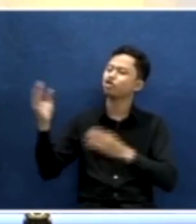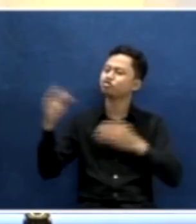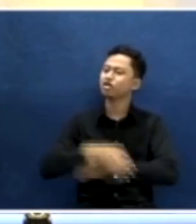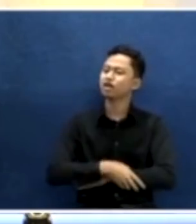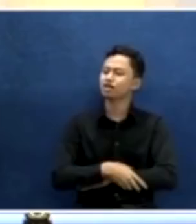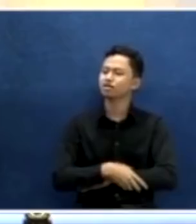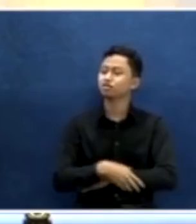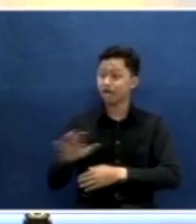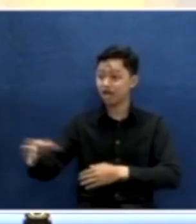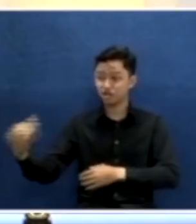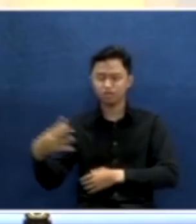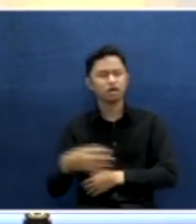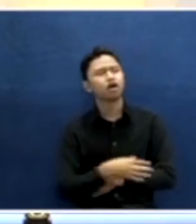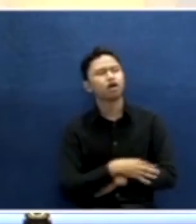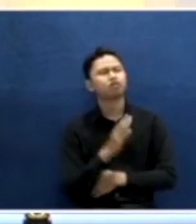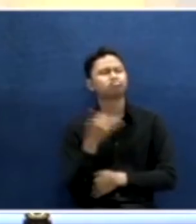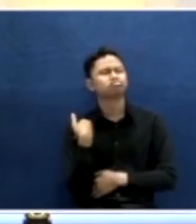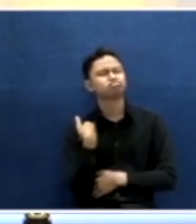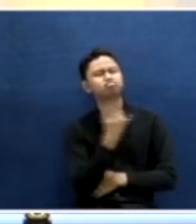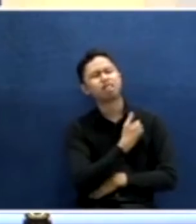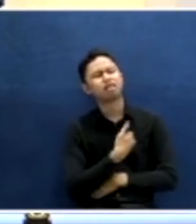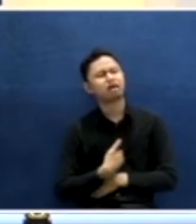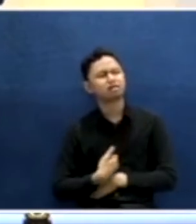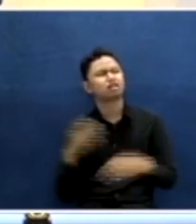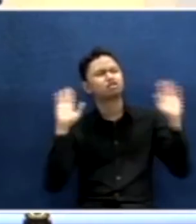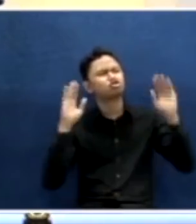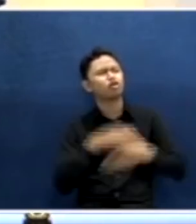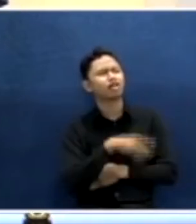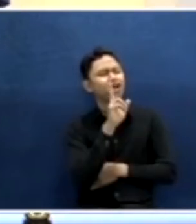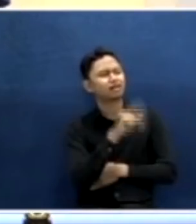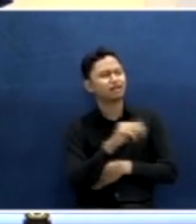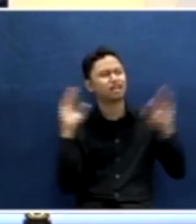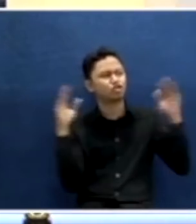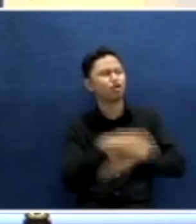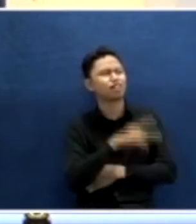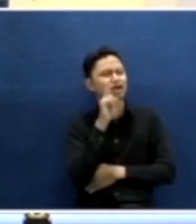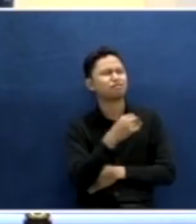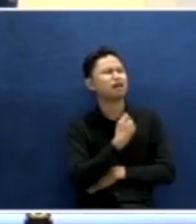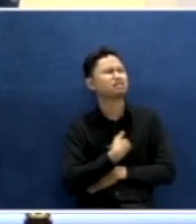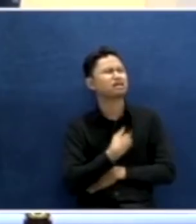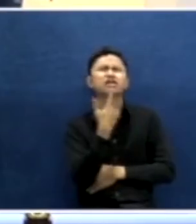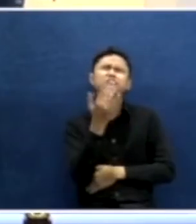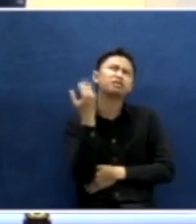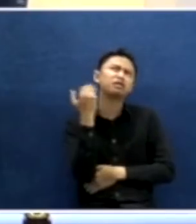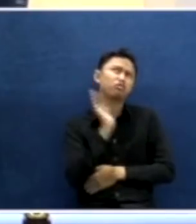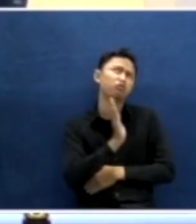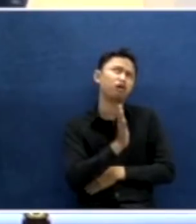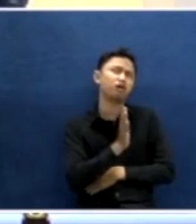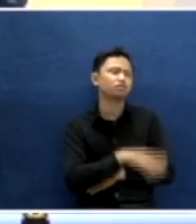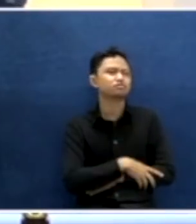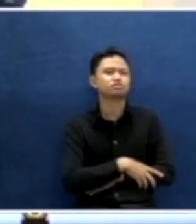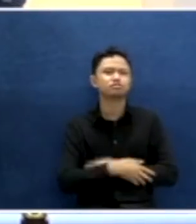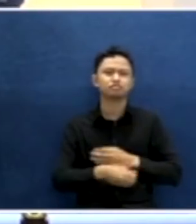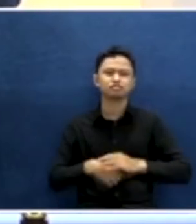haduh haduh Hai sholatlah disunat lagi Kan tadi udah Bein